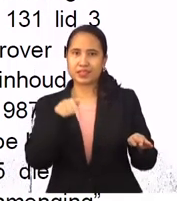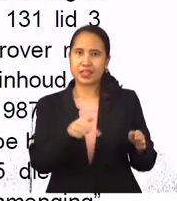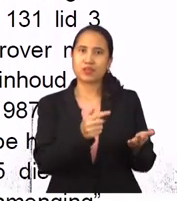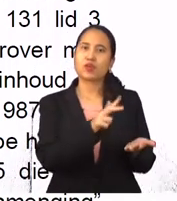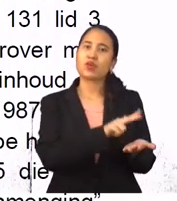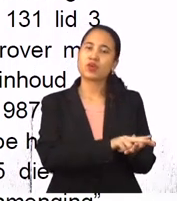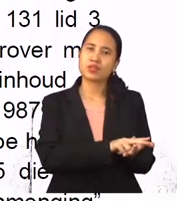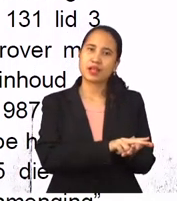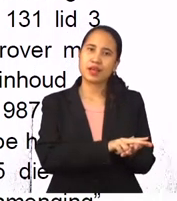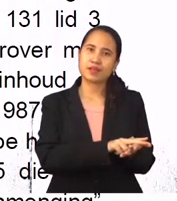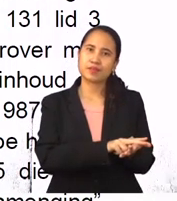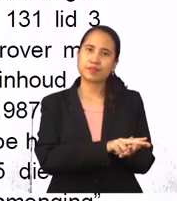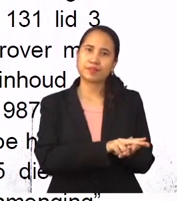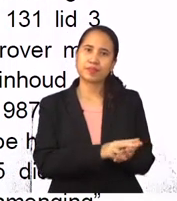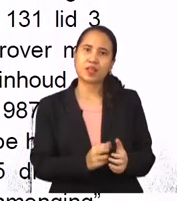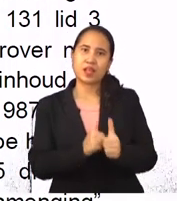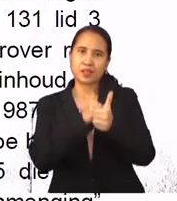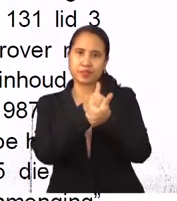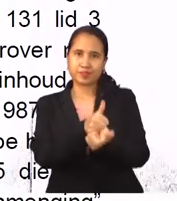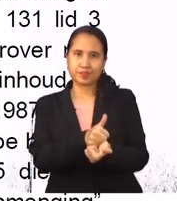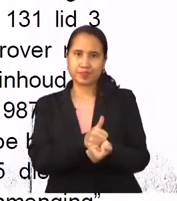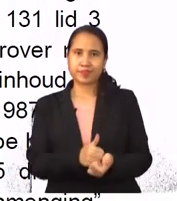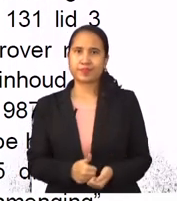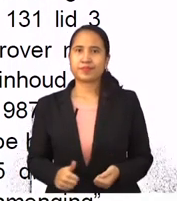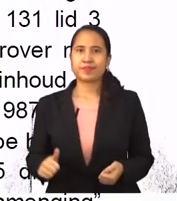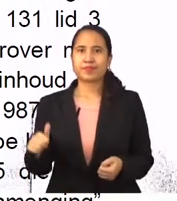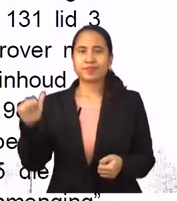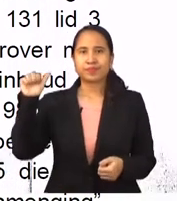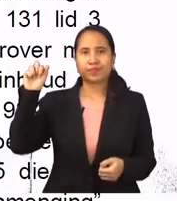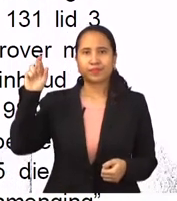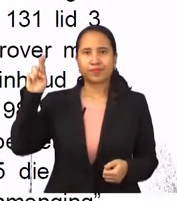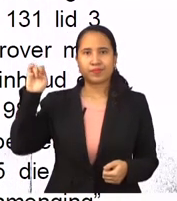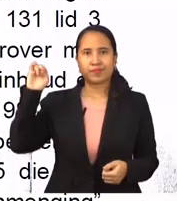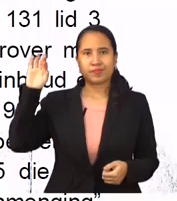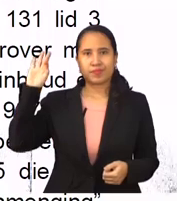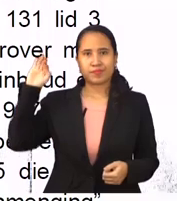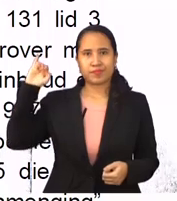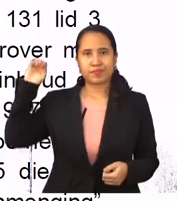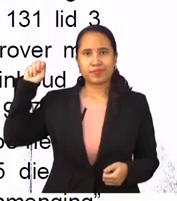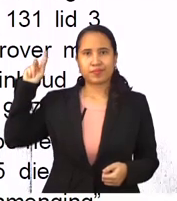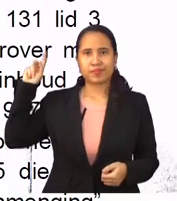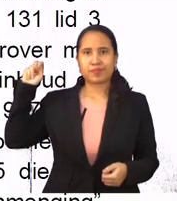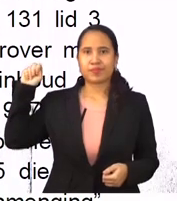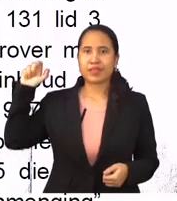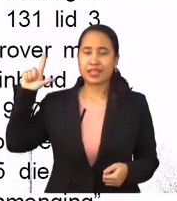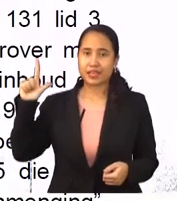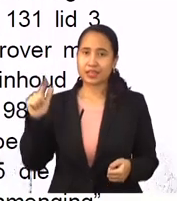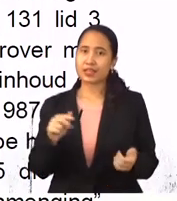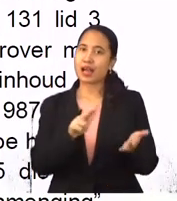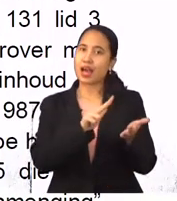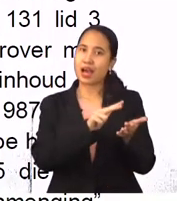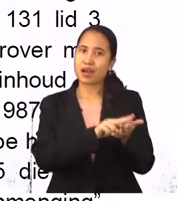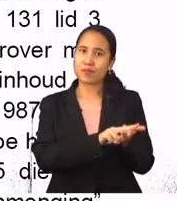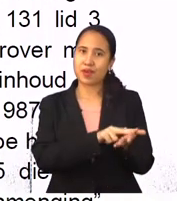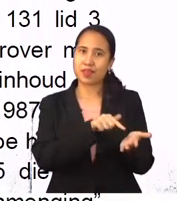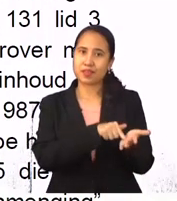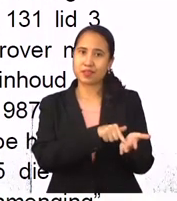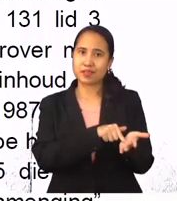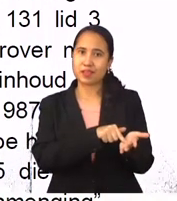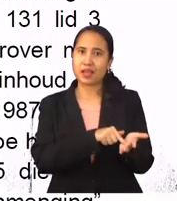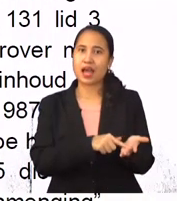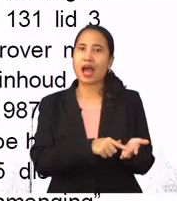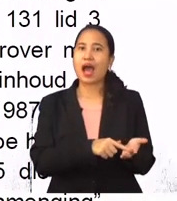grondwet. In gevolge artikel 72 onder G grondwet kan amnestie slechts bij wet worden